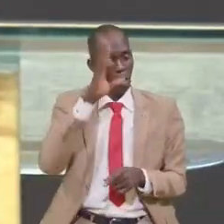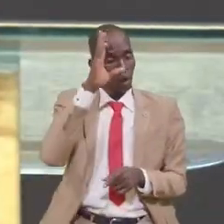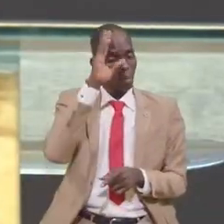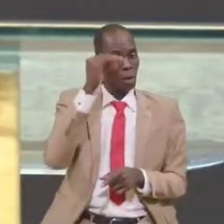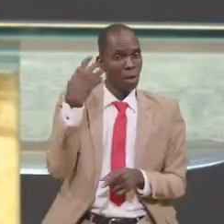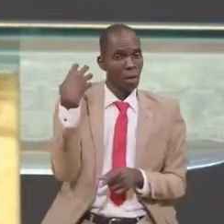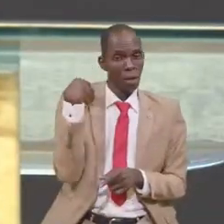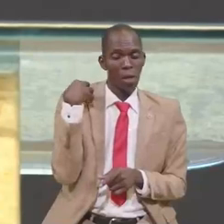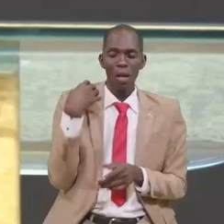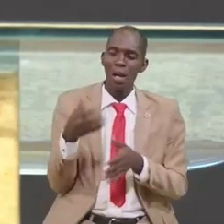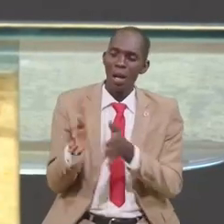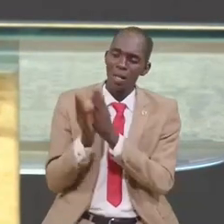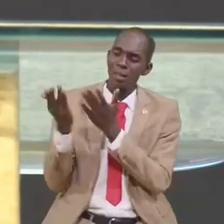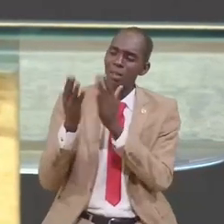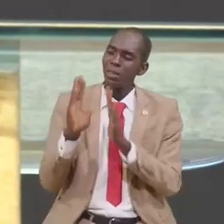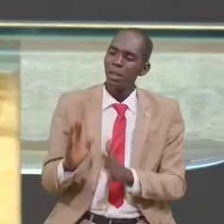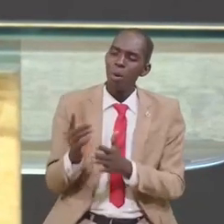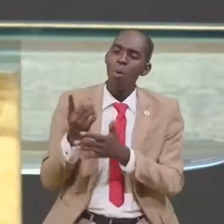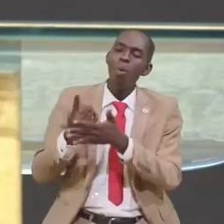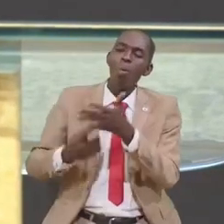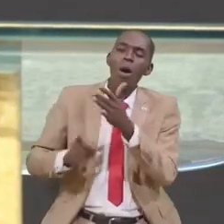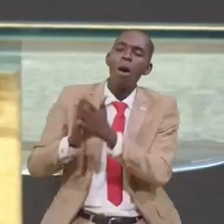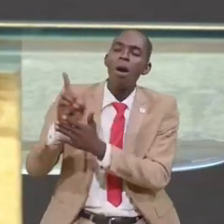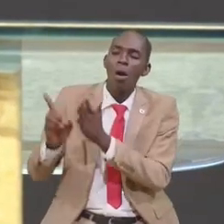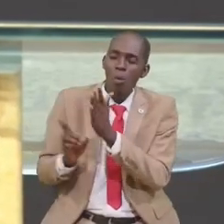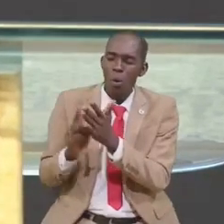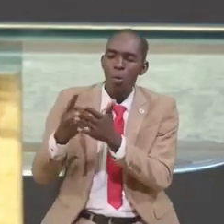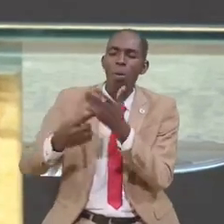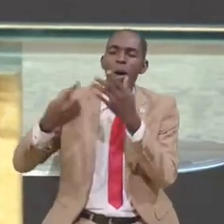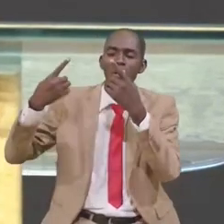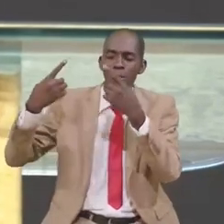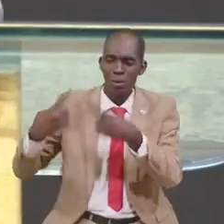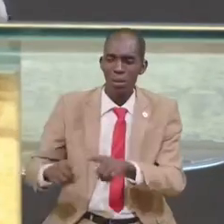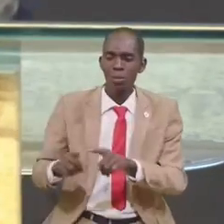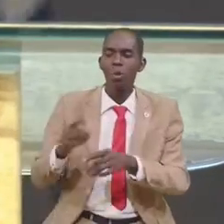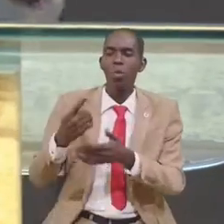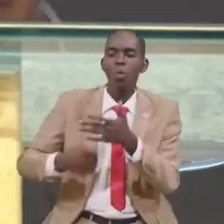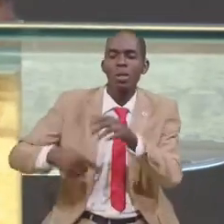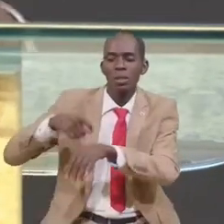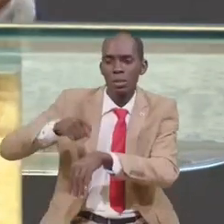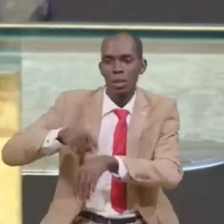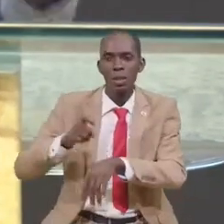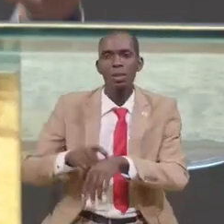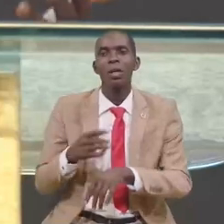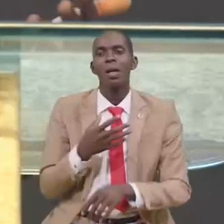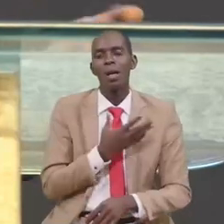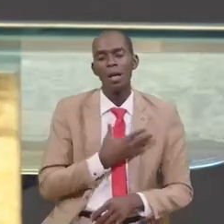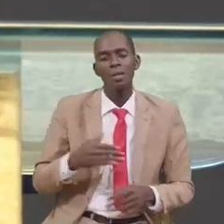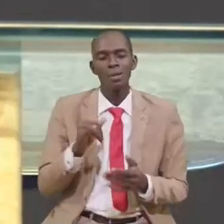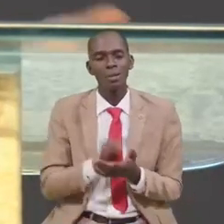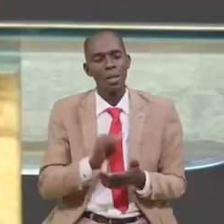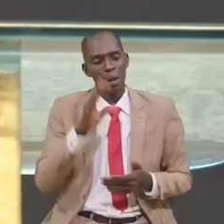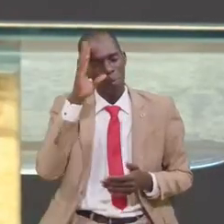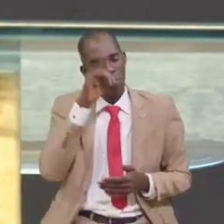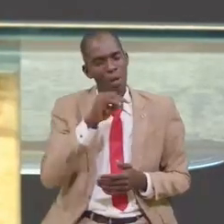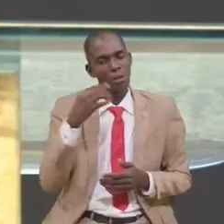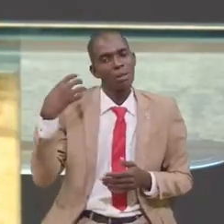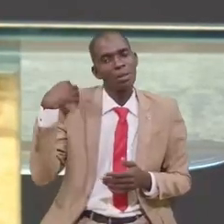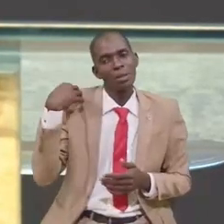Il leur demanda à quelle heure ils s'étaient trouvés mieux. Ils croyaient que ce serait